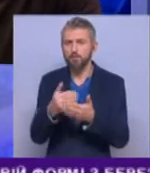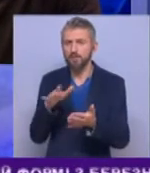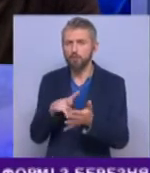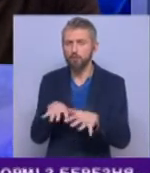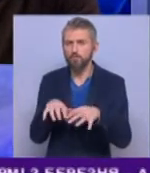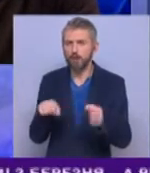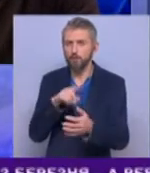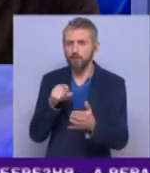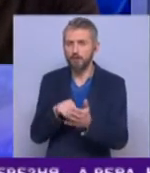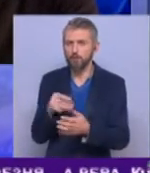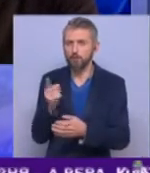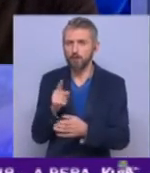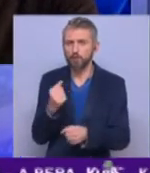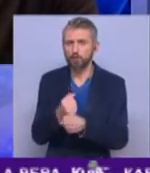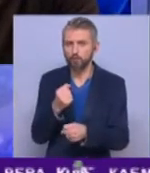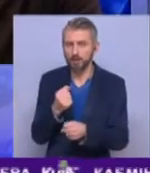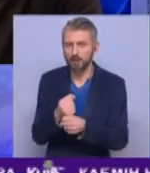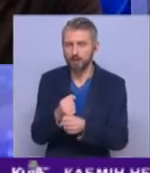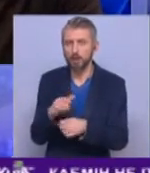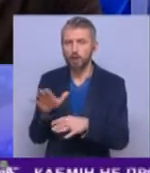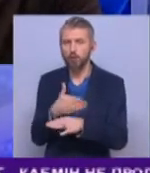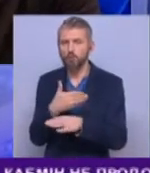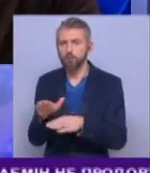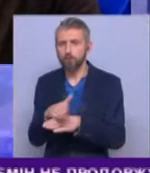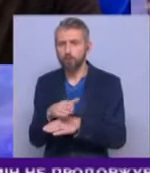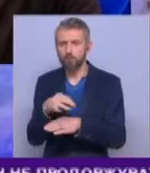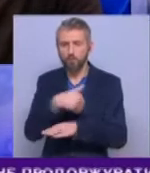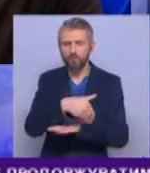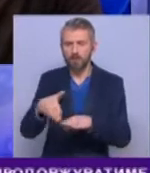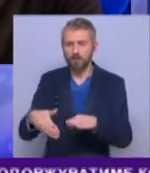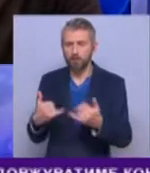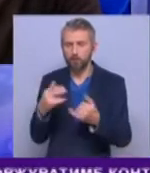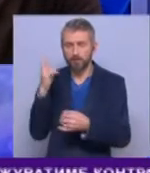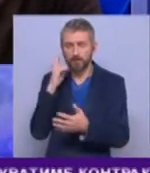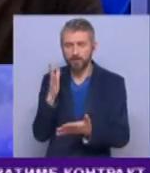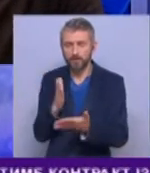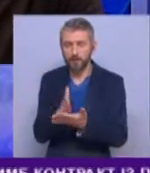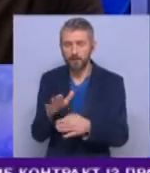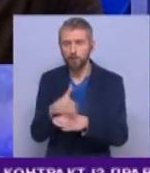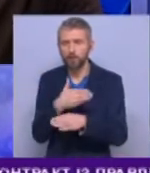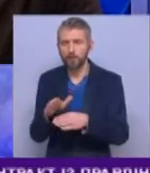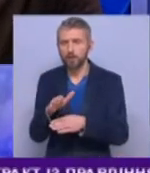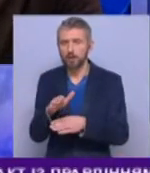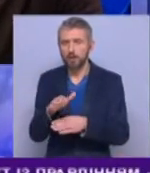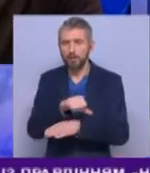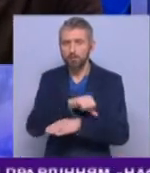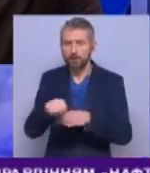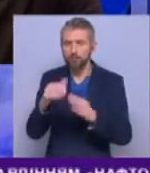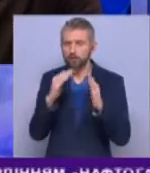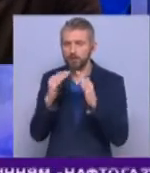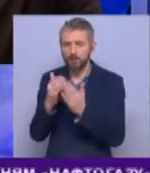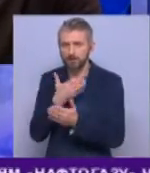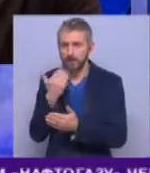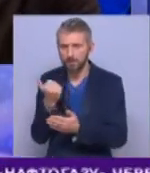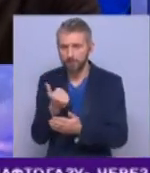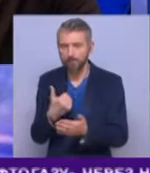владою питання про те, щоб зробити розподіл по кварталам сьогодні в Києві є, а розподіл меж будинків немає.